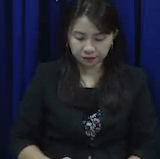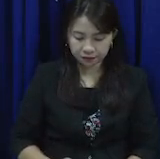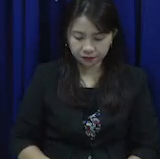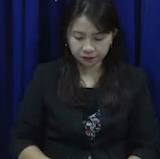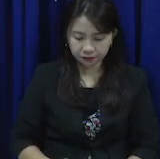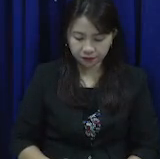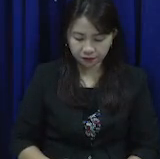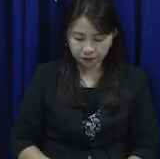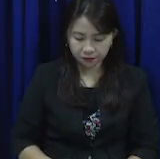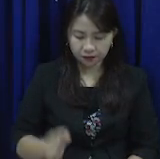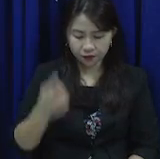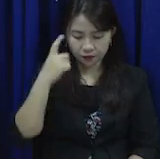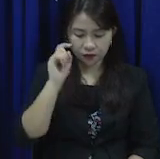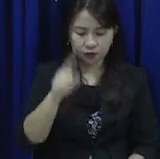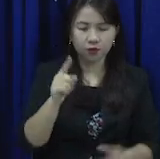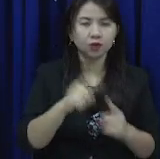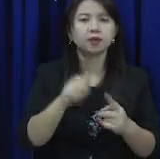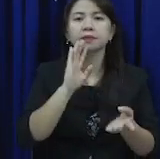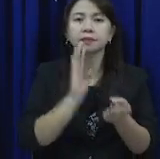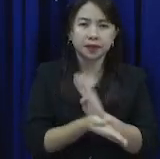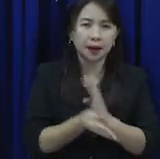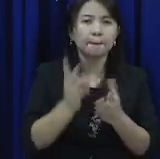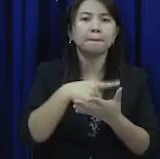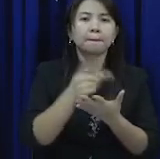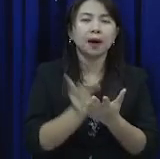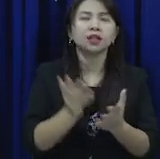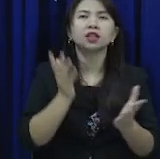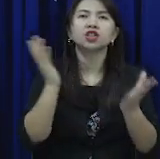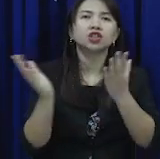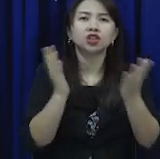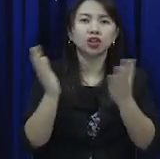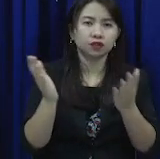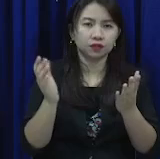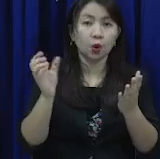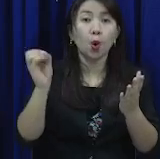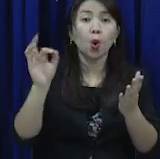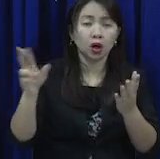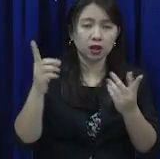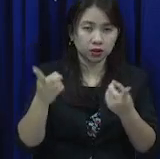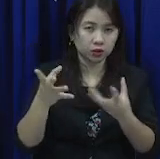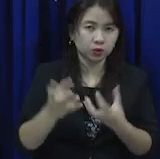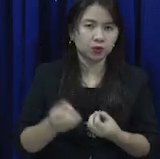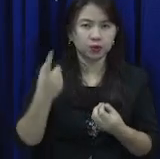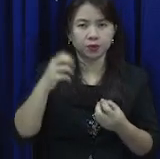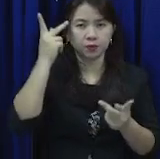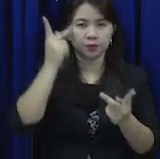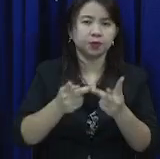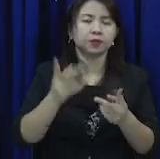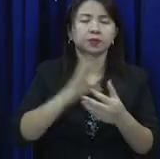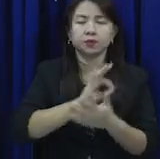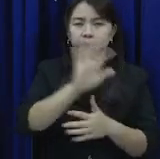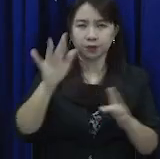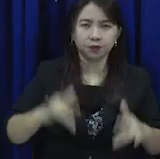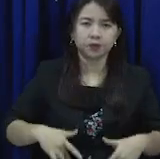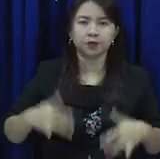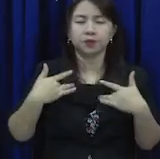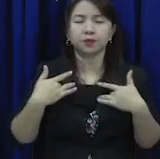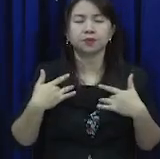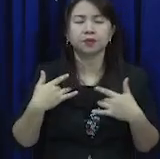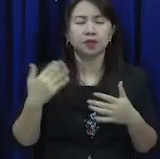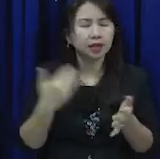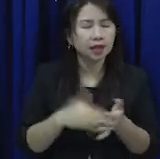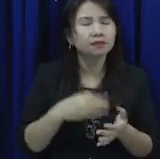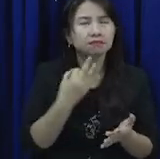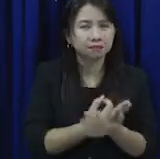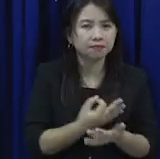maging bahagi ka sa Panginoon serving the purpose of your life akalain niyo yan yun na lang sana pera na lang